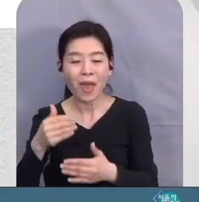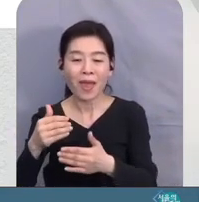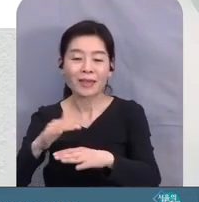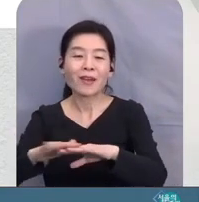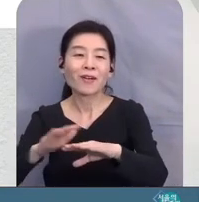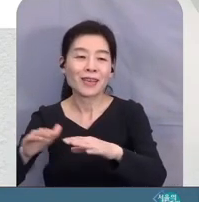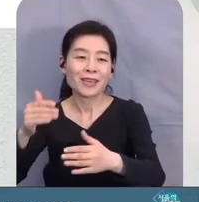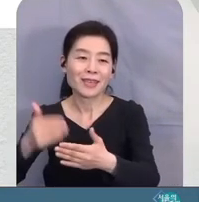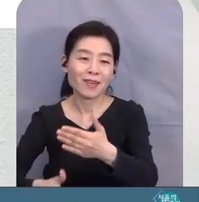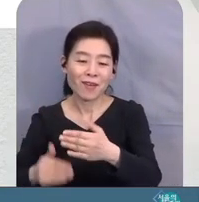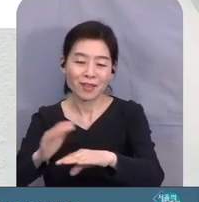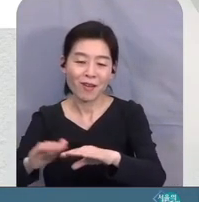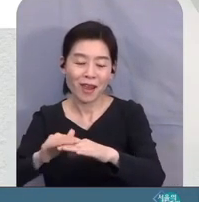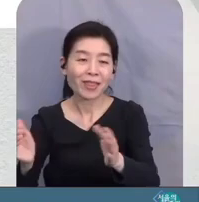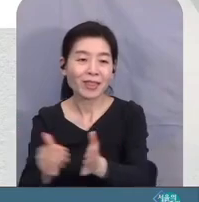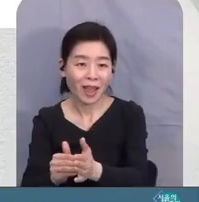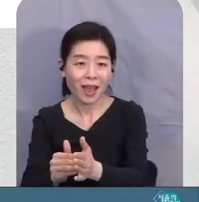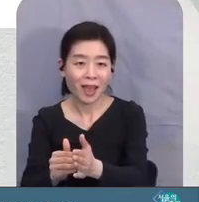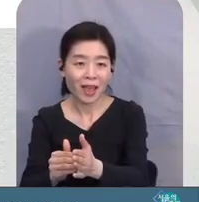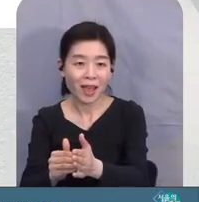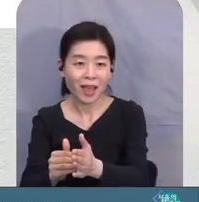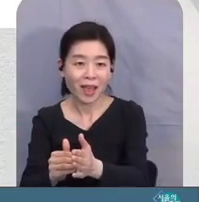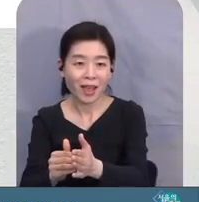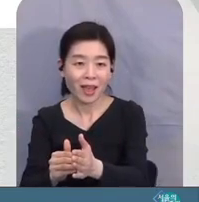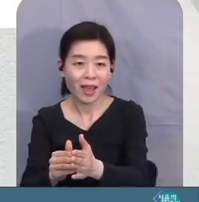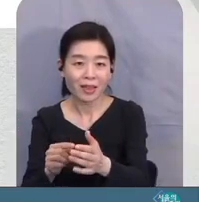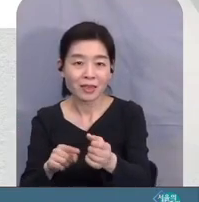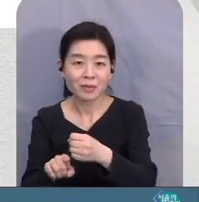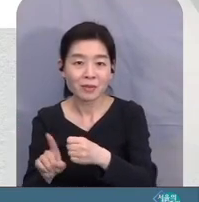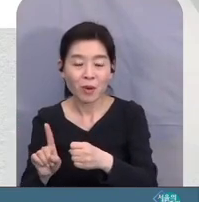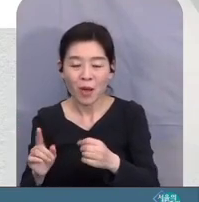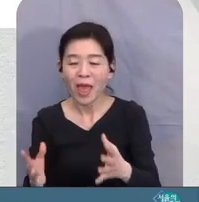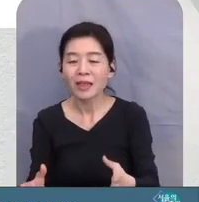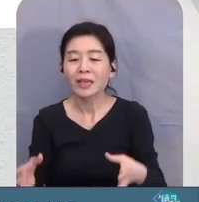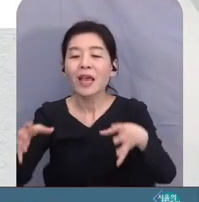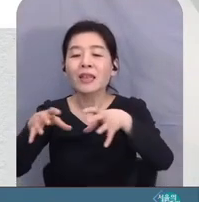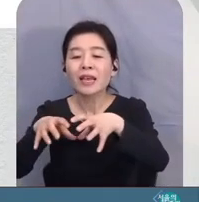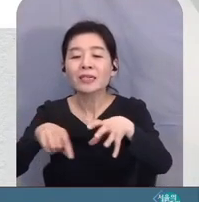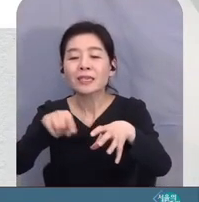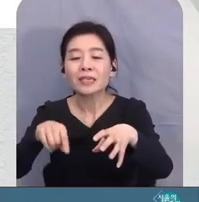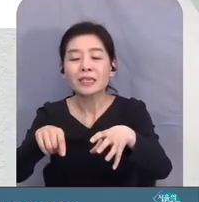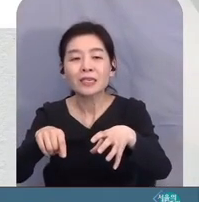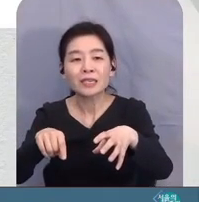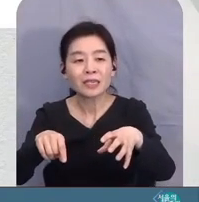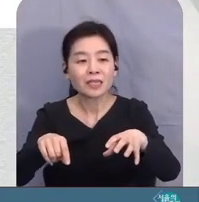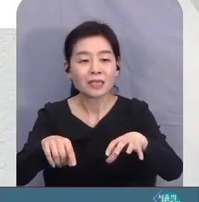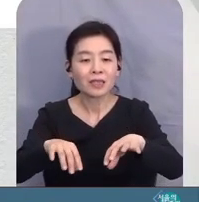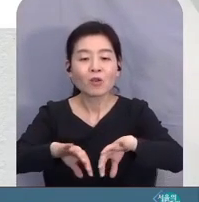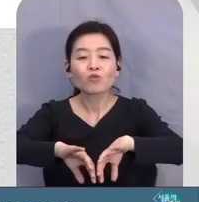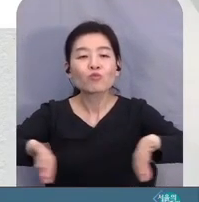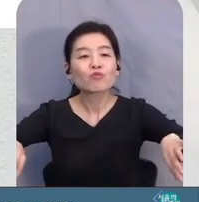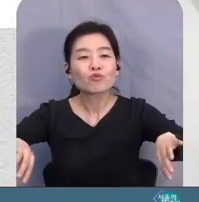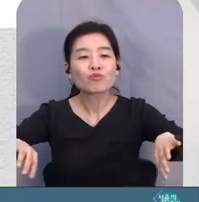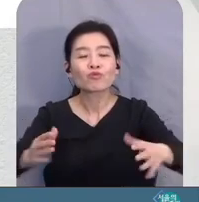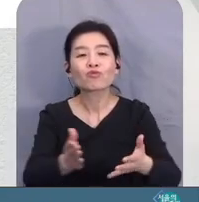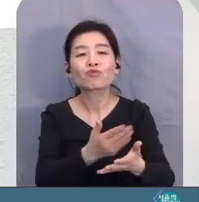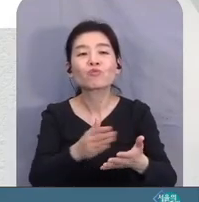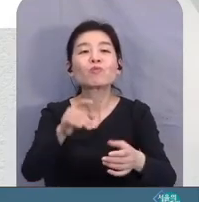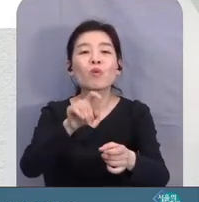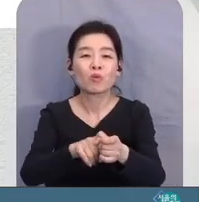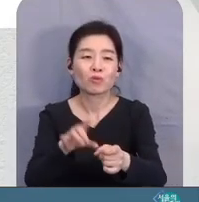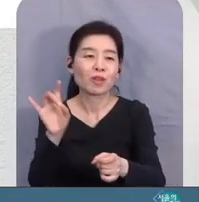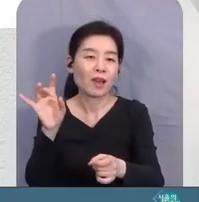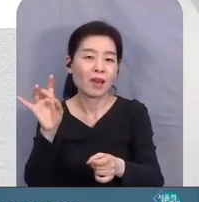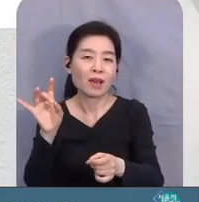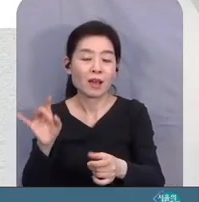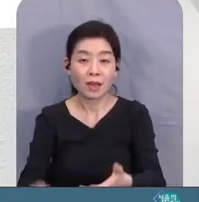요 탱크는 들어온 물이다. 구분하기 위한 목적도 있는 거예요. 그래서 우리 대중이나